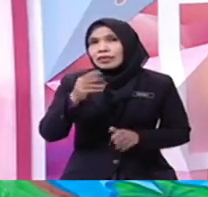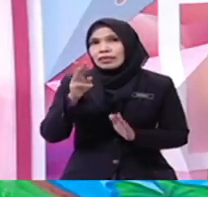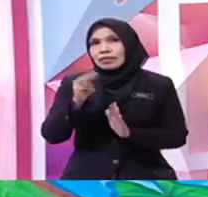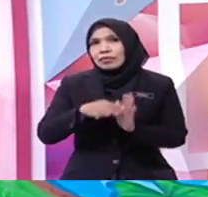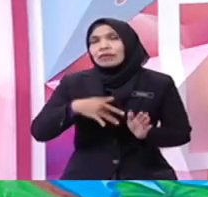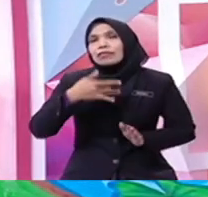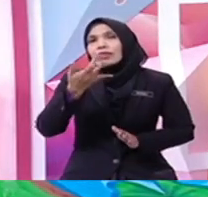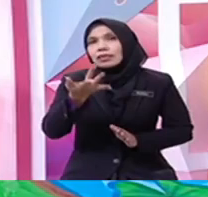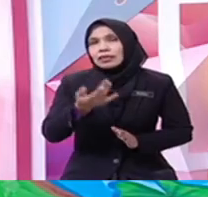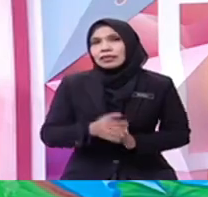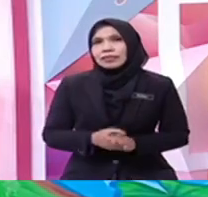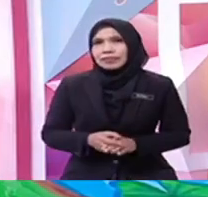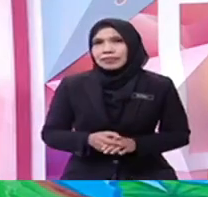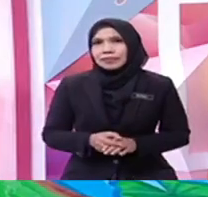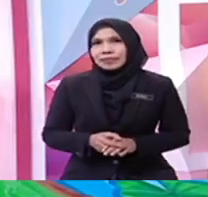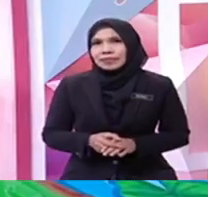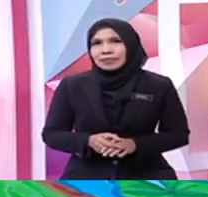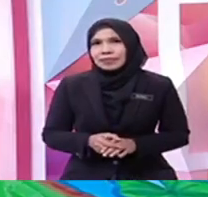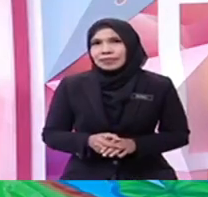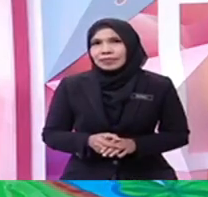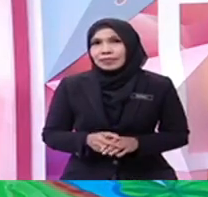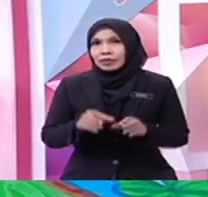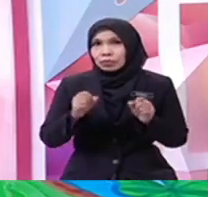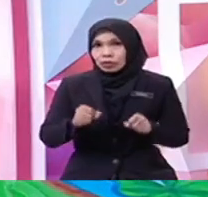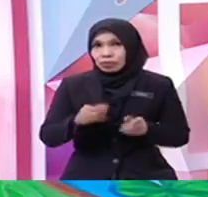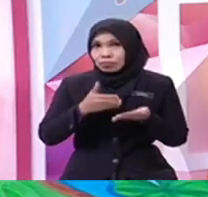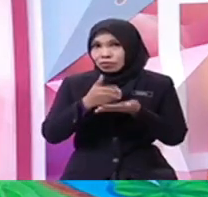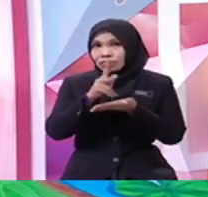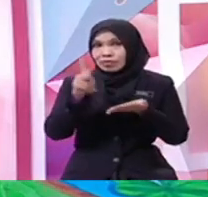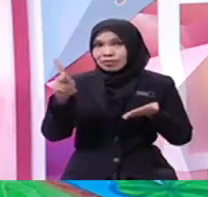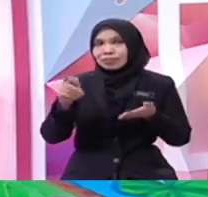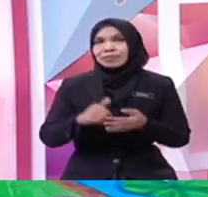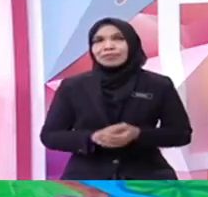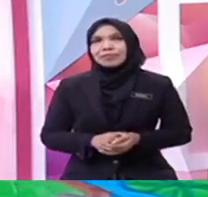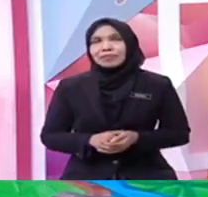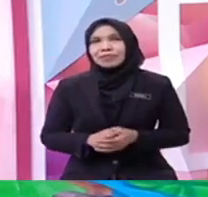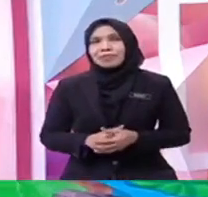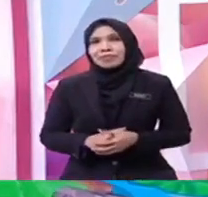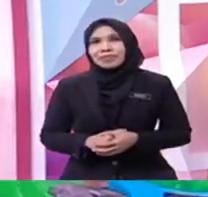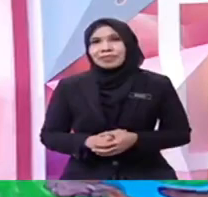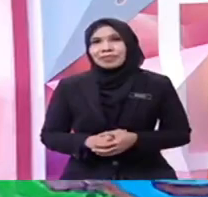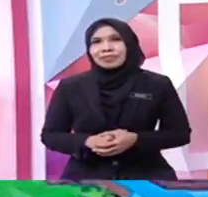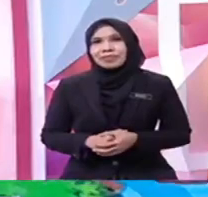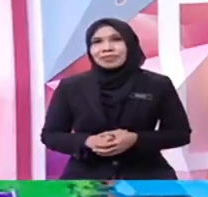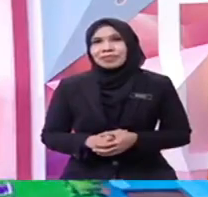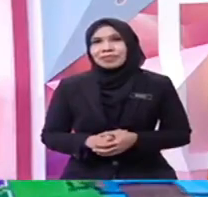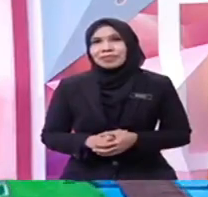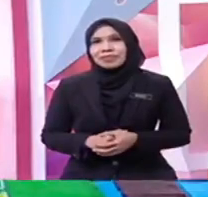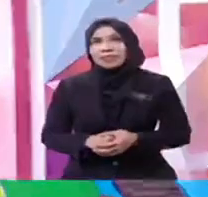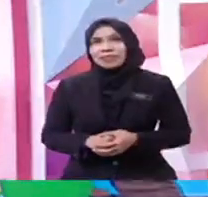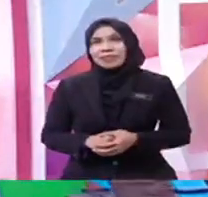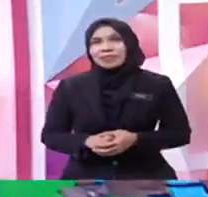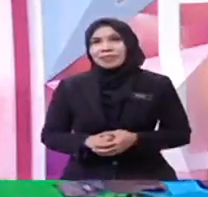permukaan yang ada di dalam lanjutan ini cukup jadi boleh saya teruskan sego Iya boleh oke baiklah saya akan coba untuk